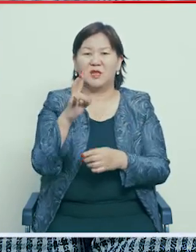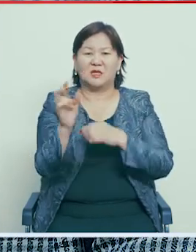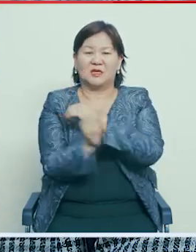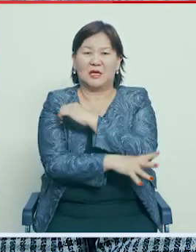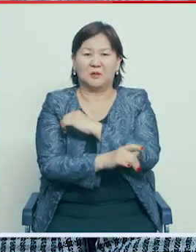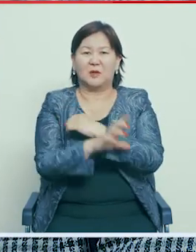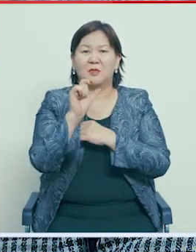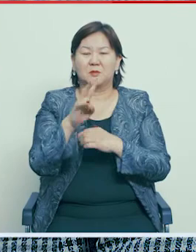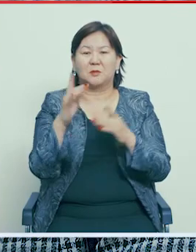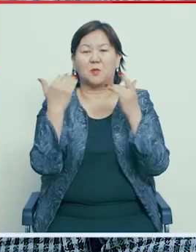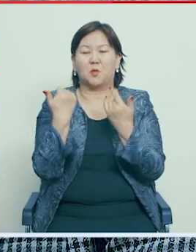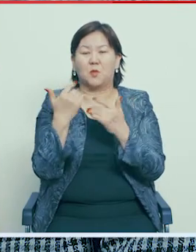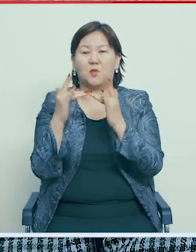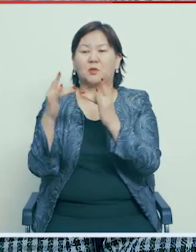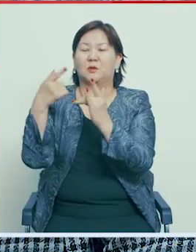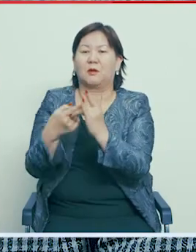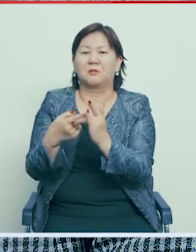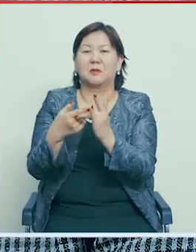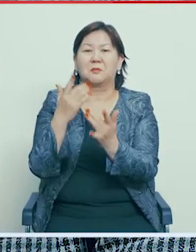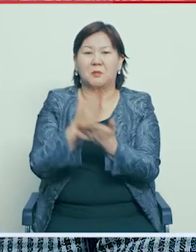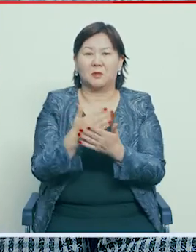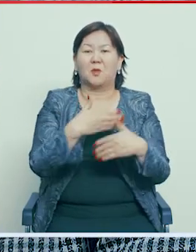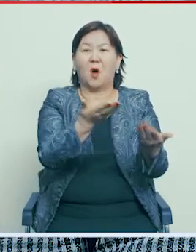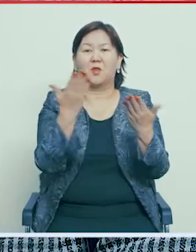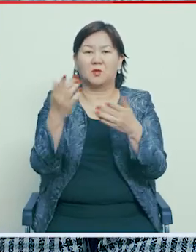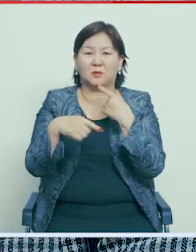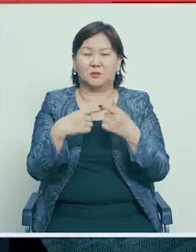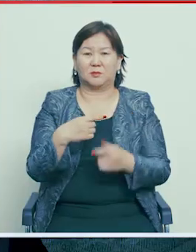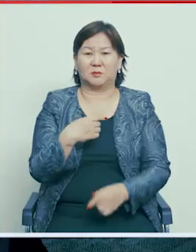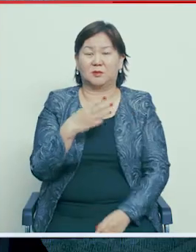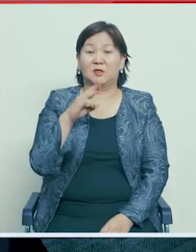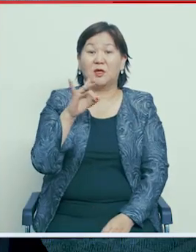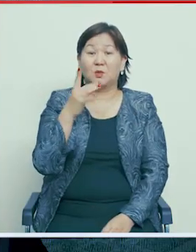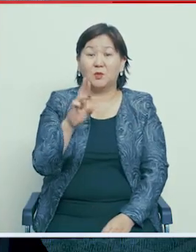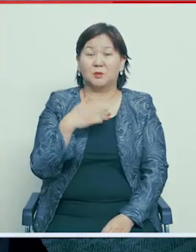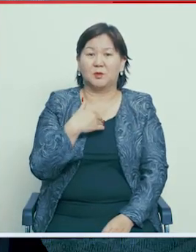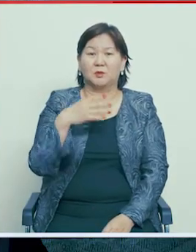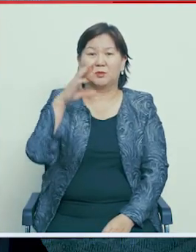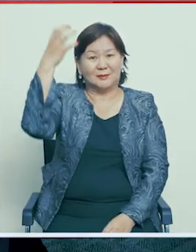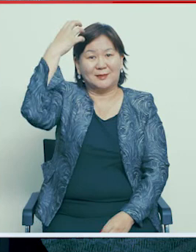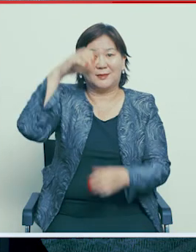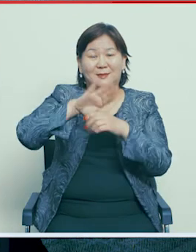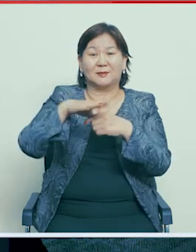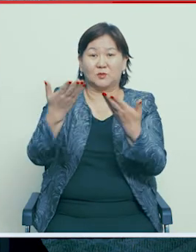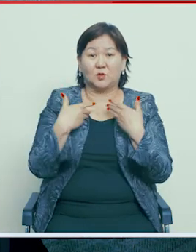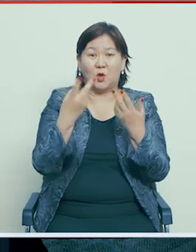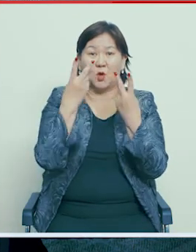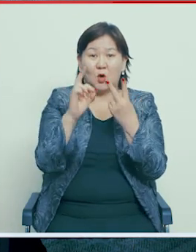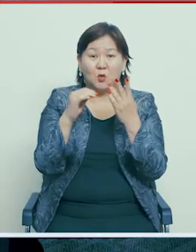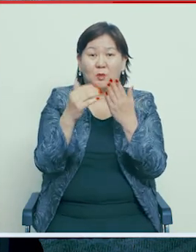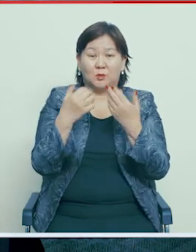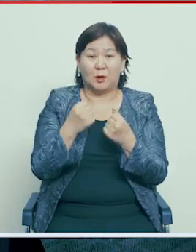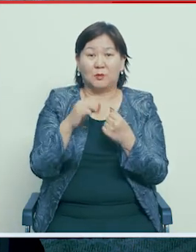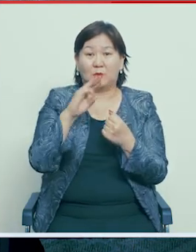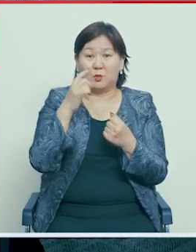эсвэл хүүхдний хэвтэрт байдаг тийм хүнд олгоно гэд тухайн үед би нөгөө төрөөс өгж байгаа би 20 мянган төгрөг авахын тулд эсвэл